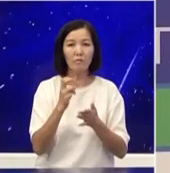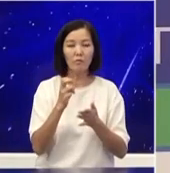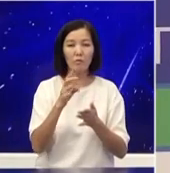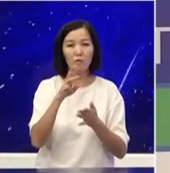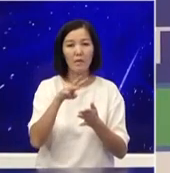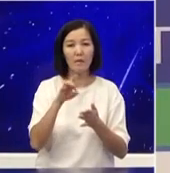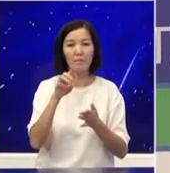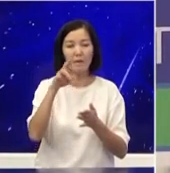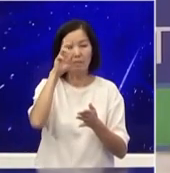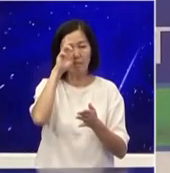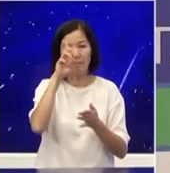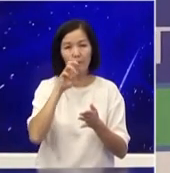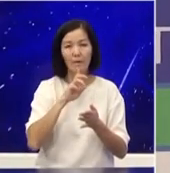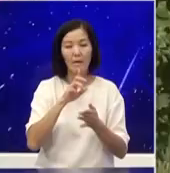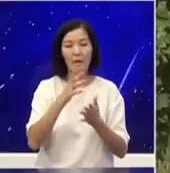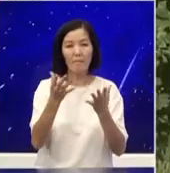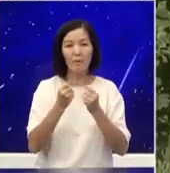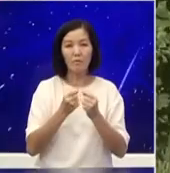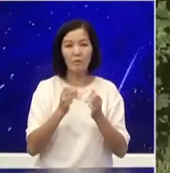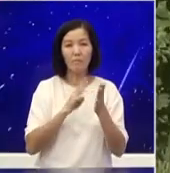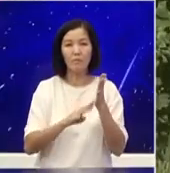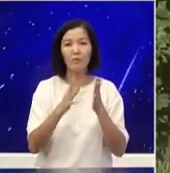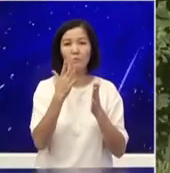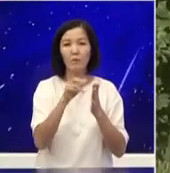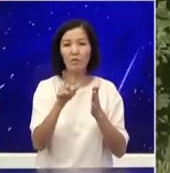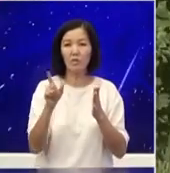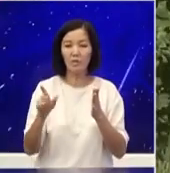получили 85 жителей района.